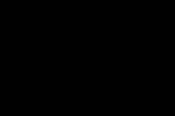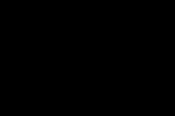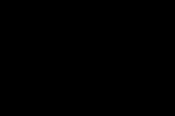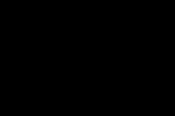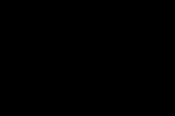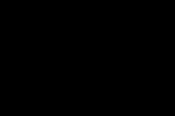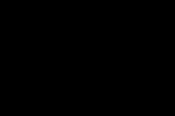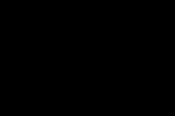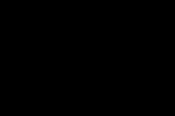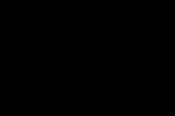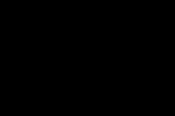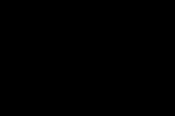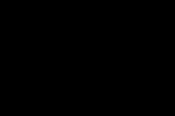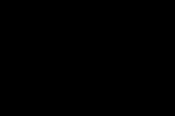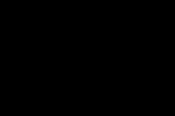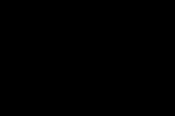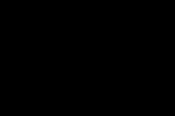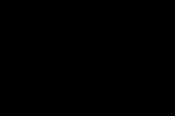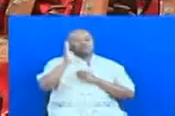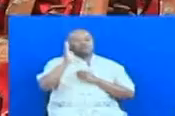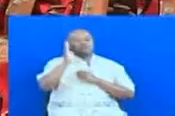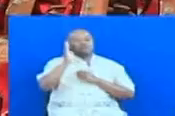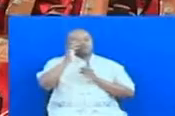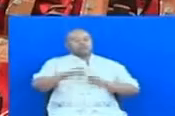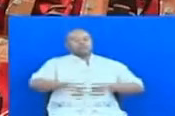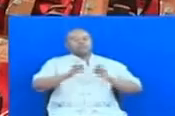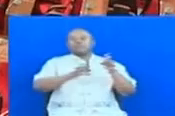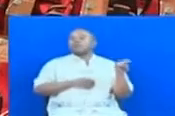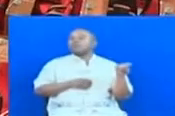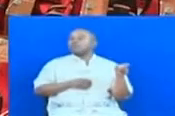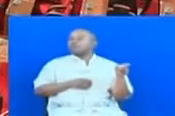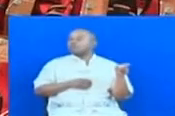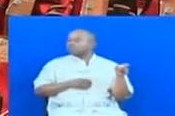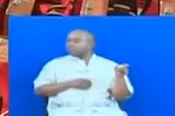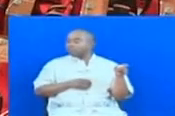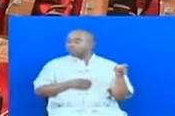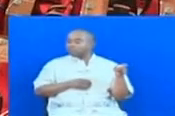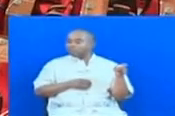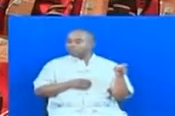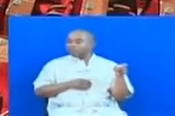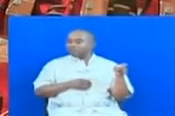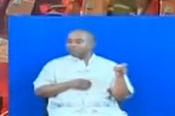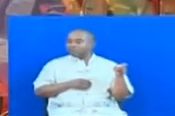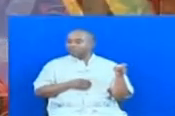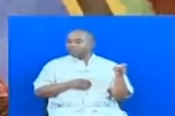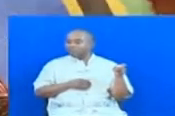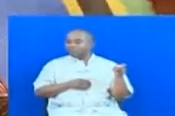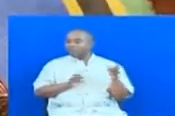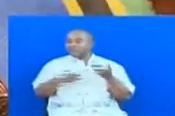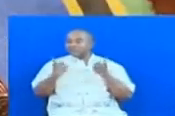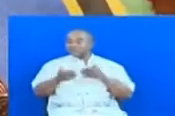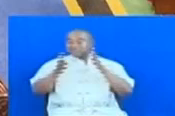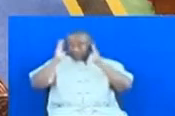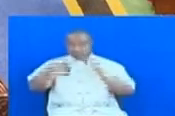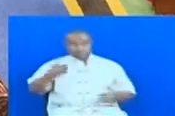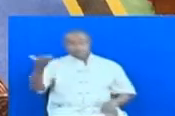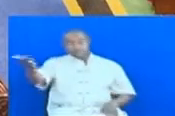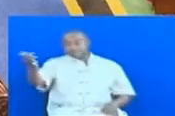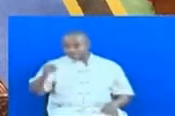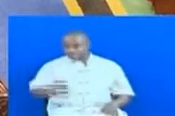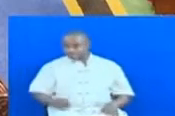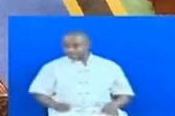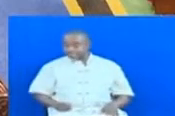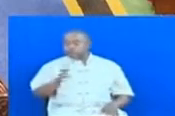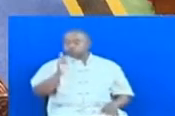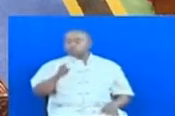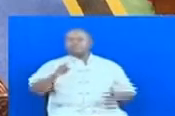yamefisadiwa yamerudishwa katika mamlaka ya serikali za mitaa kwa lengo kuhakikisha kwamba ziweze kufanya kazi iliyokusudiwa. Mheshimiwa Spika, kulikuwa na ajenda